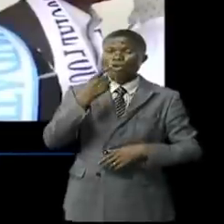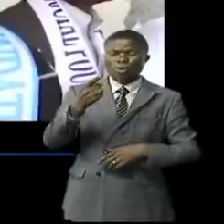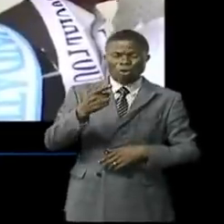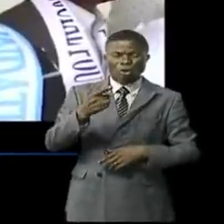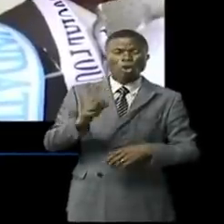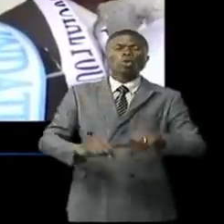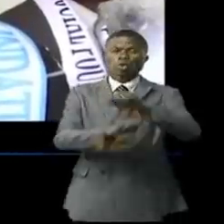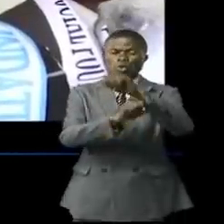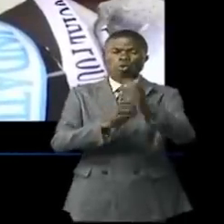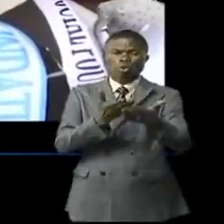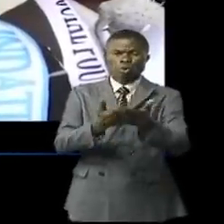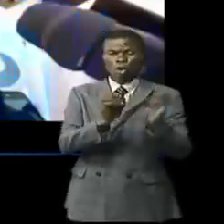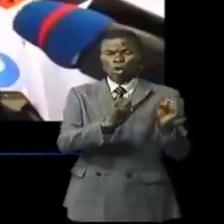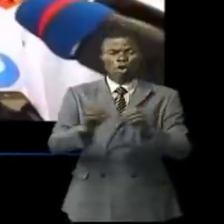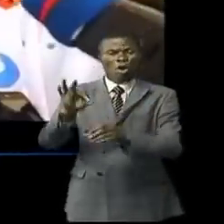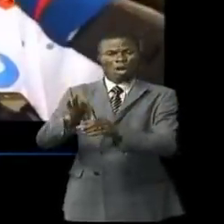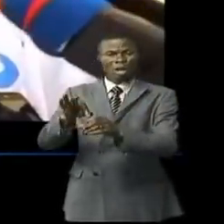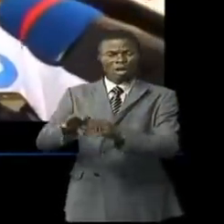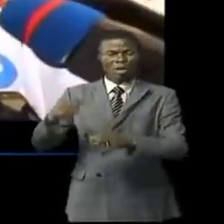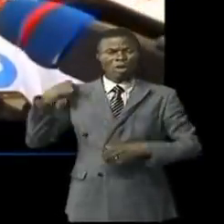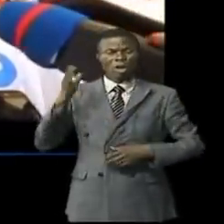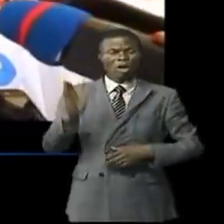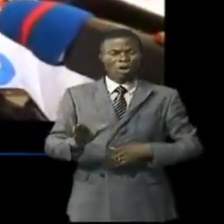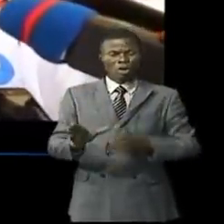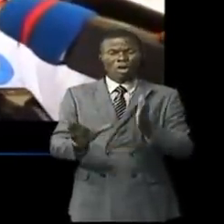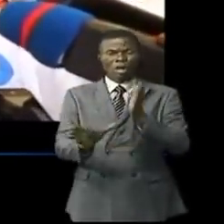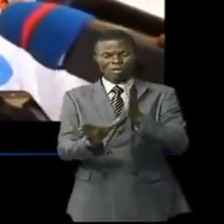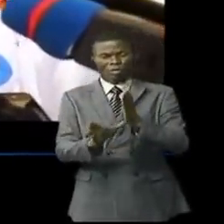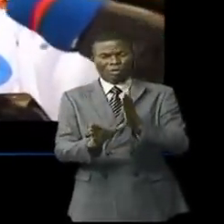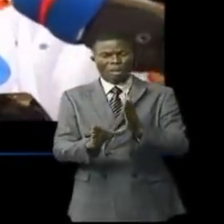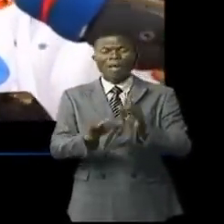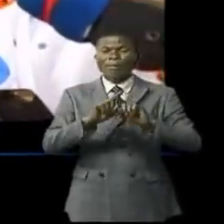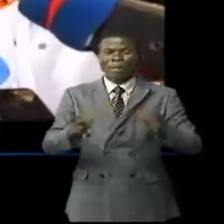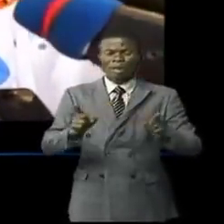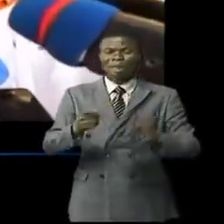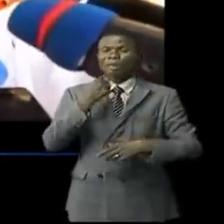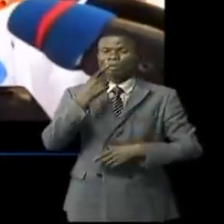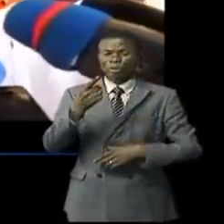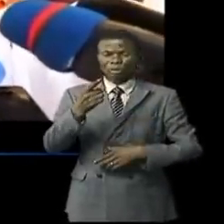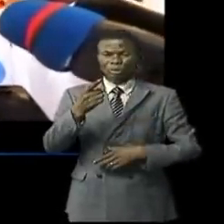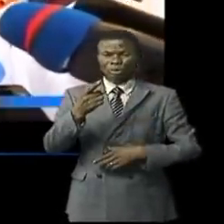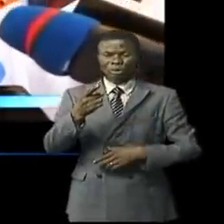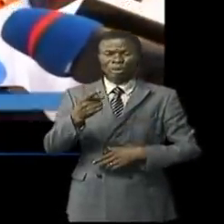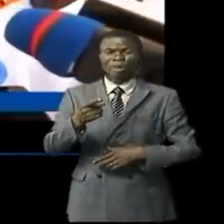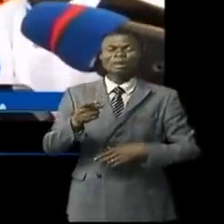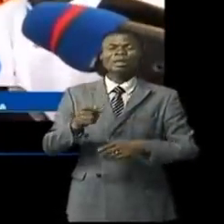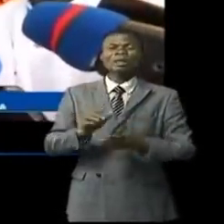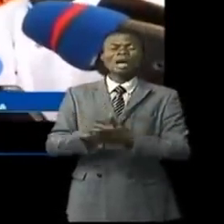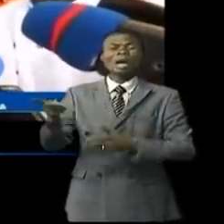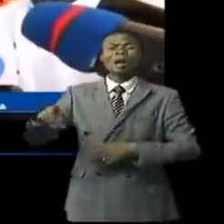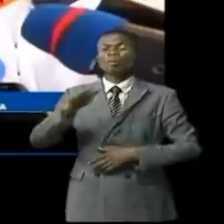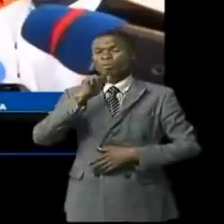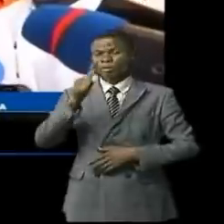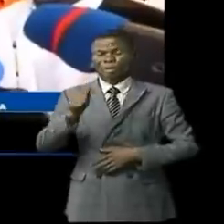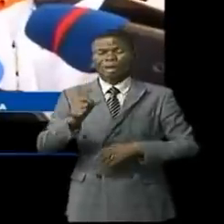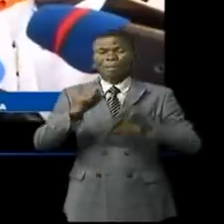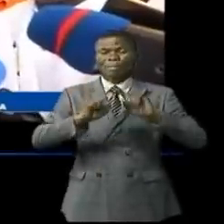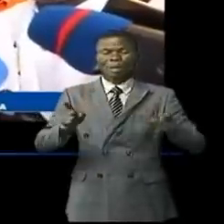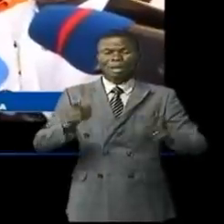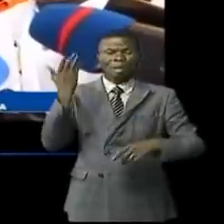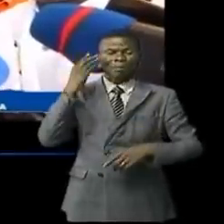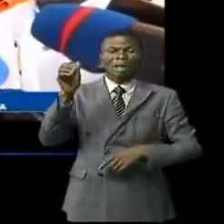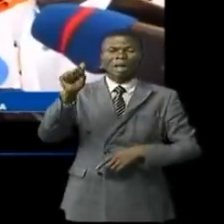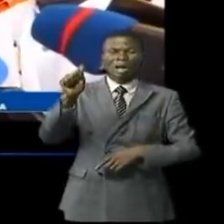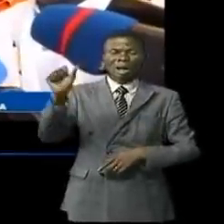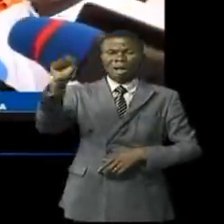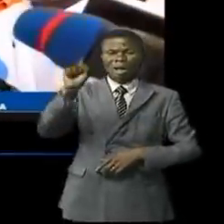fleurs pour l'organisation des élections des gouverneurs et leurs vices, tout en n'étant pas le répondant naturel en province. Quant à M. Hassani Mates,